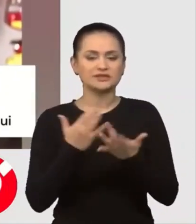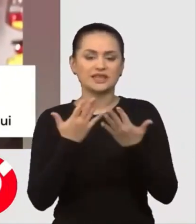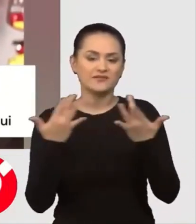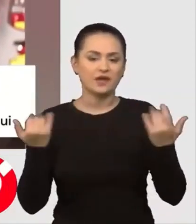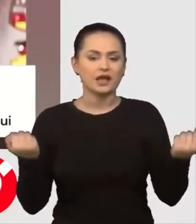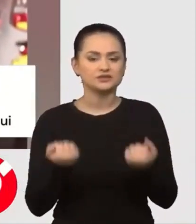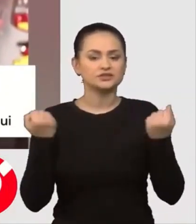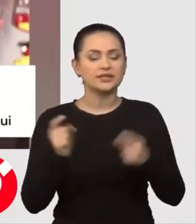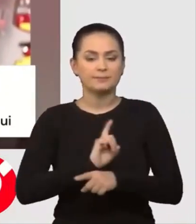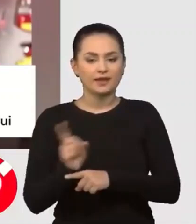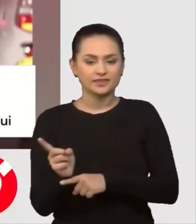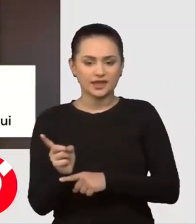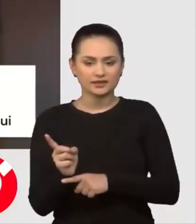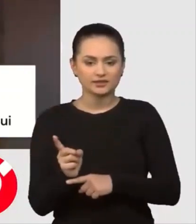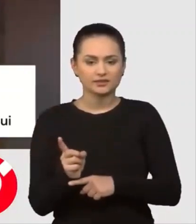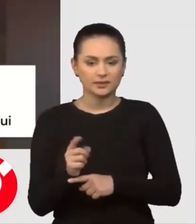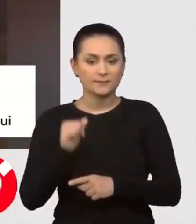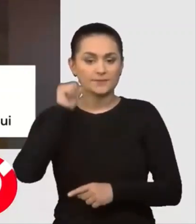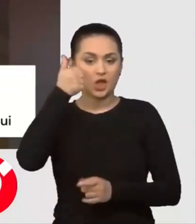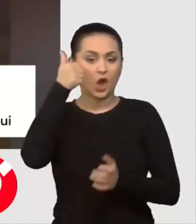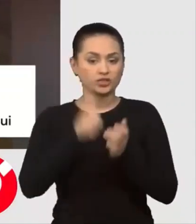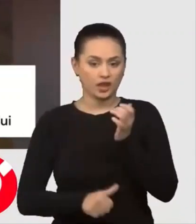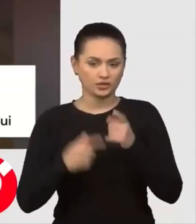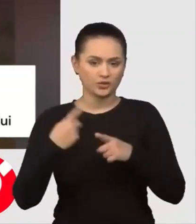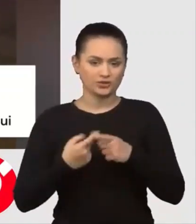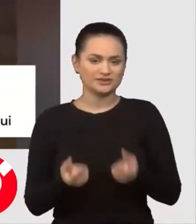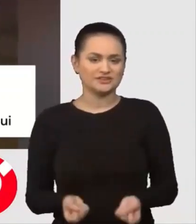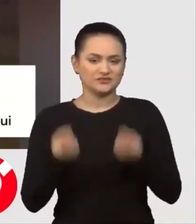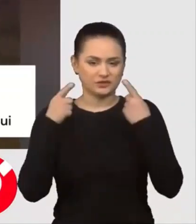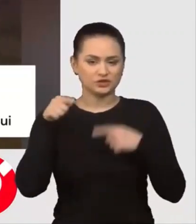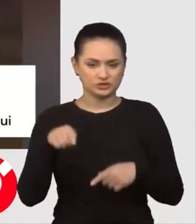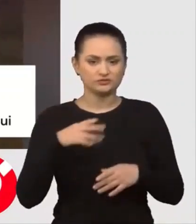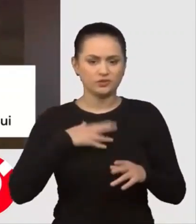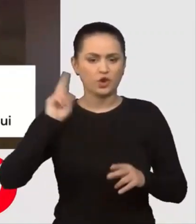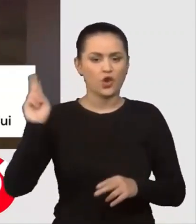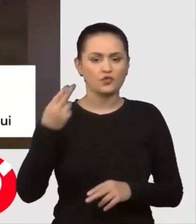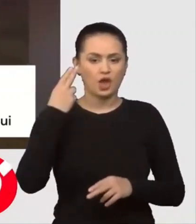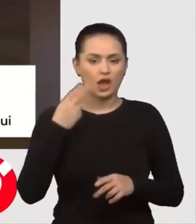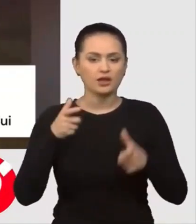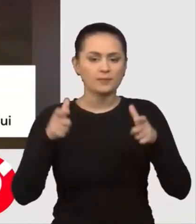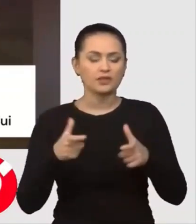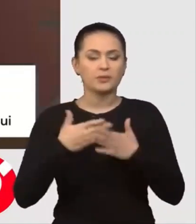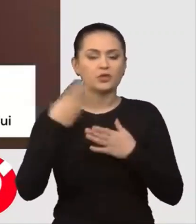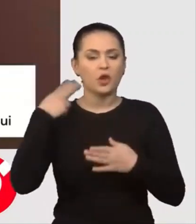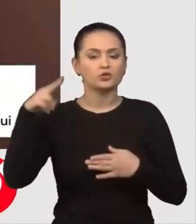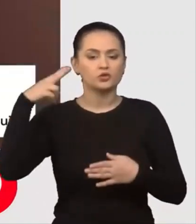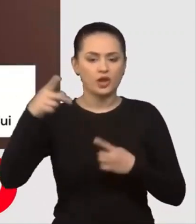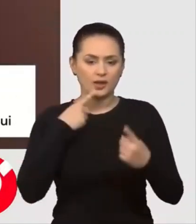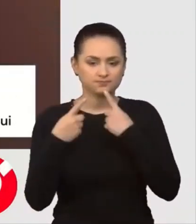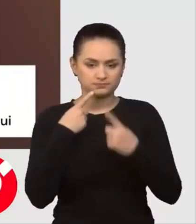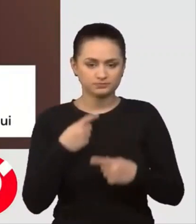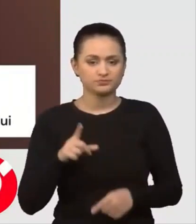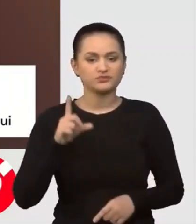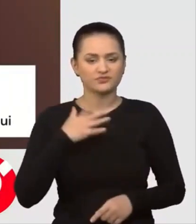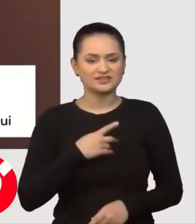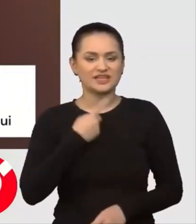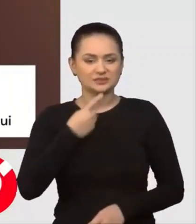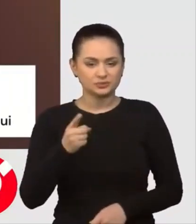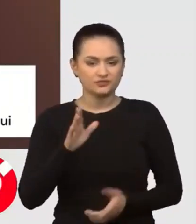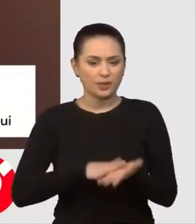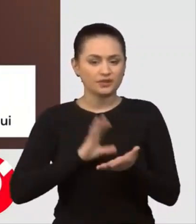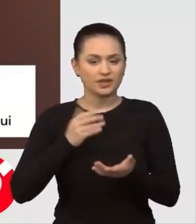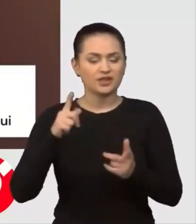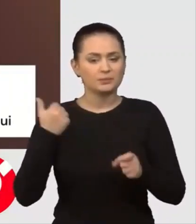vă